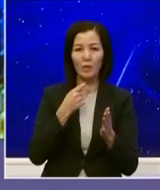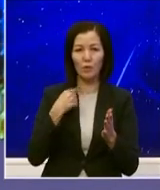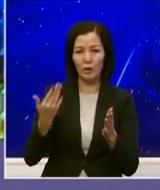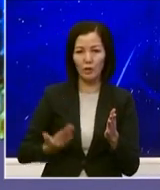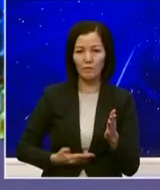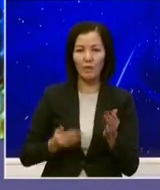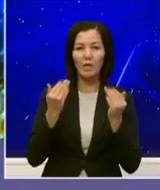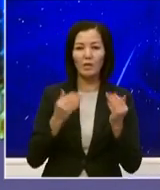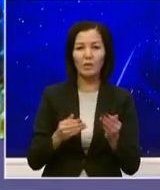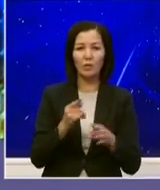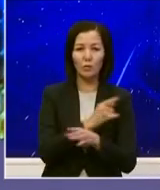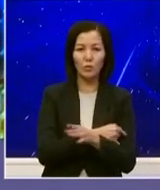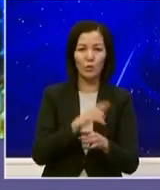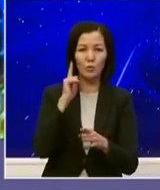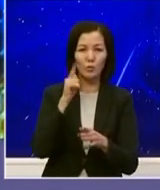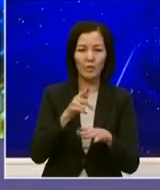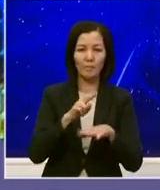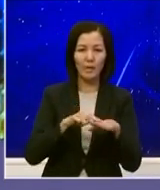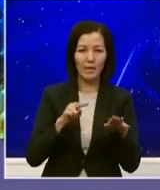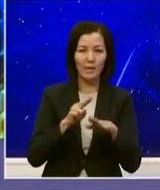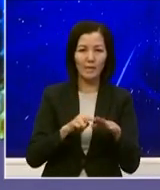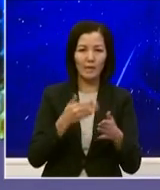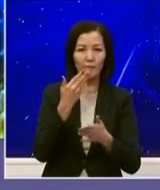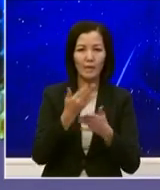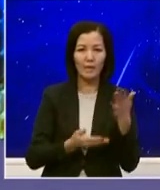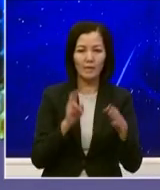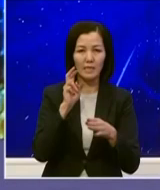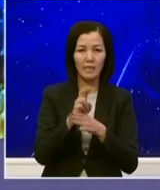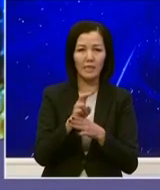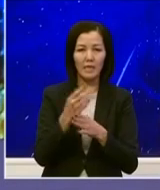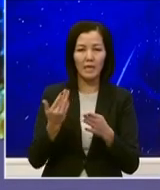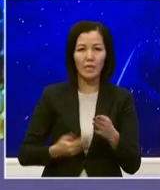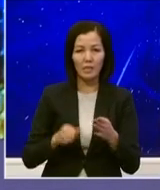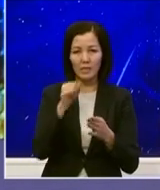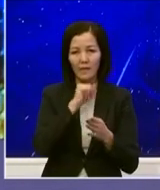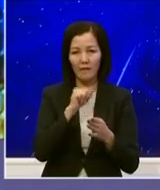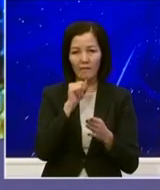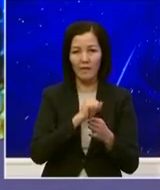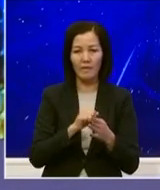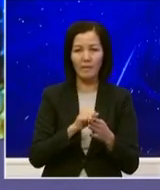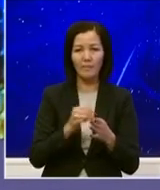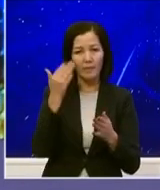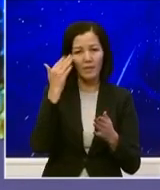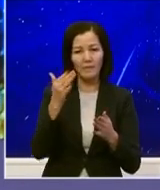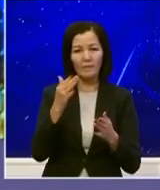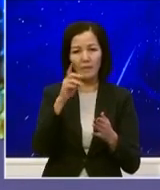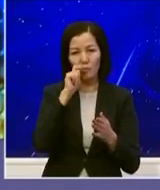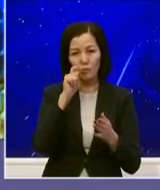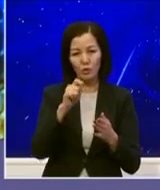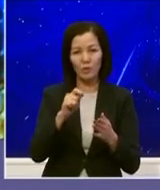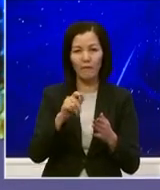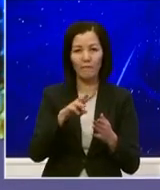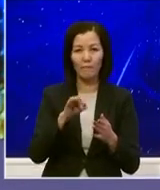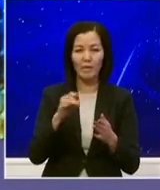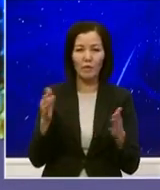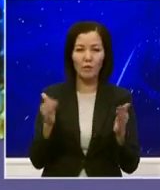отдела полиции УП города Талдыкурган обратилась местная жительница с заявлением об ограблении. Неизвестный мужчина в микрорайоне Жастар выхватил